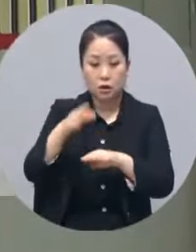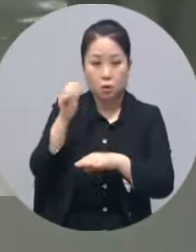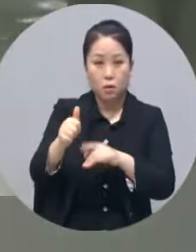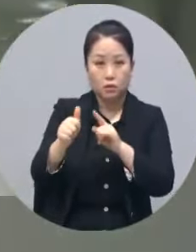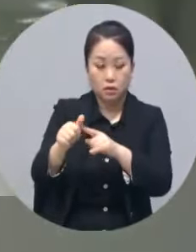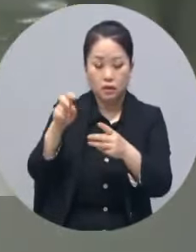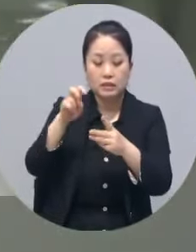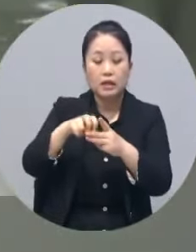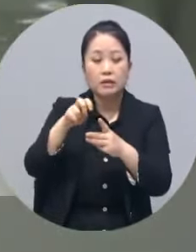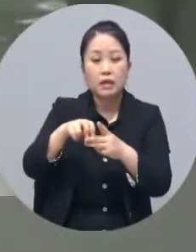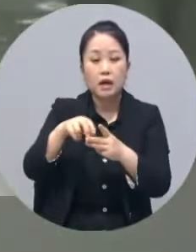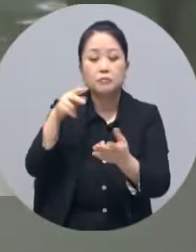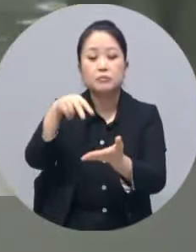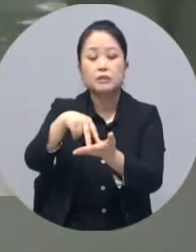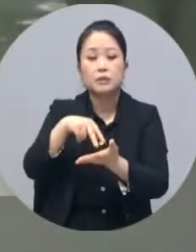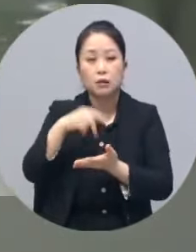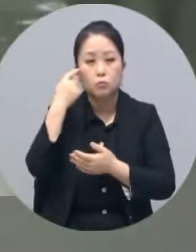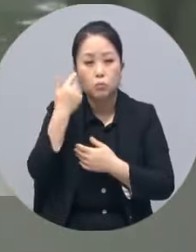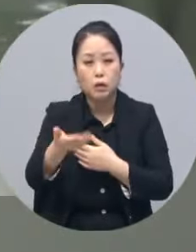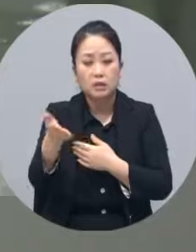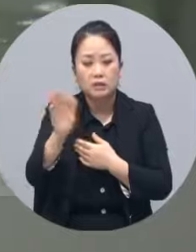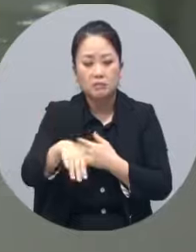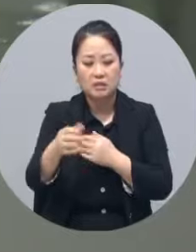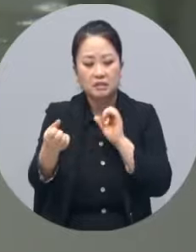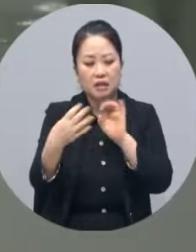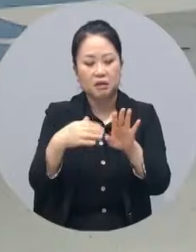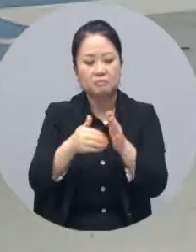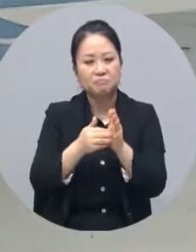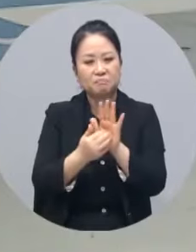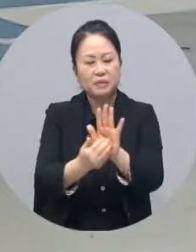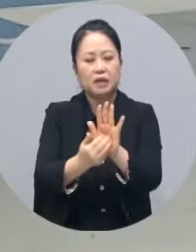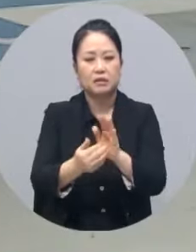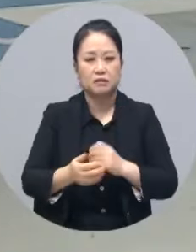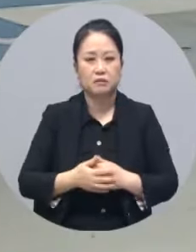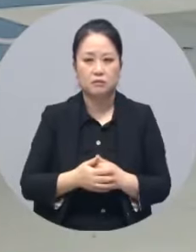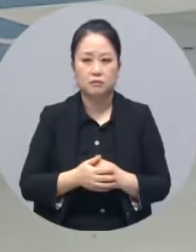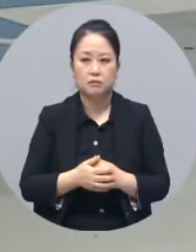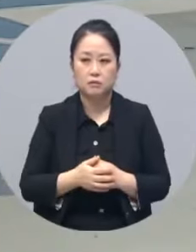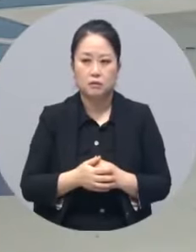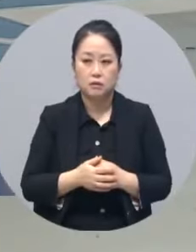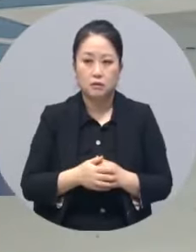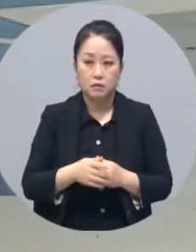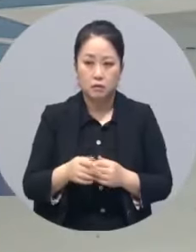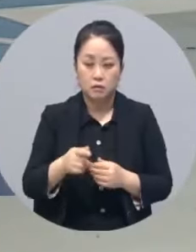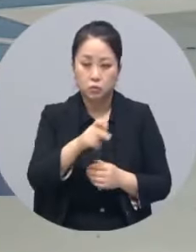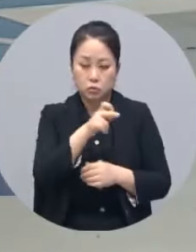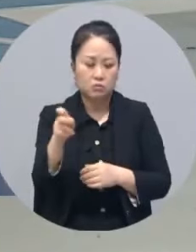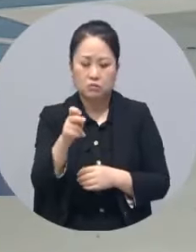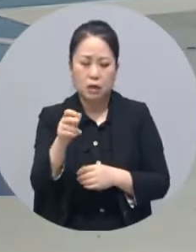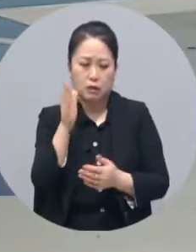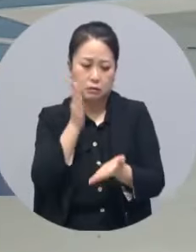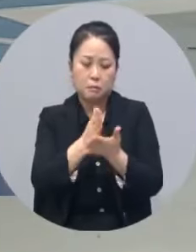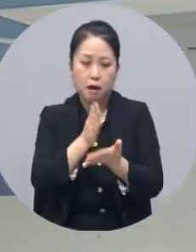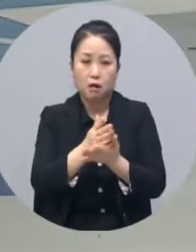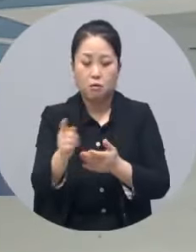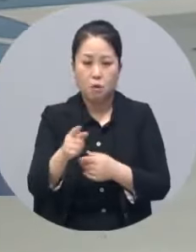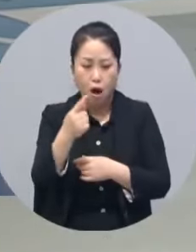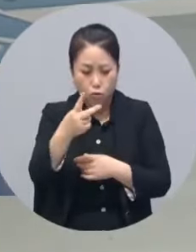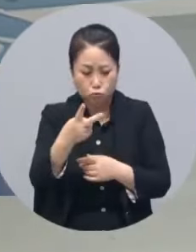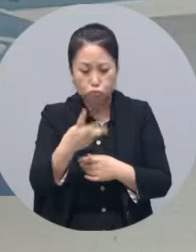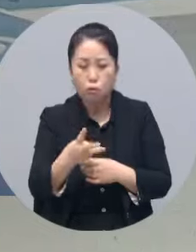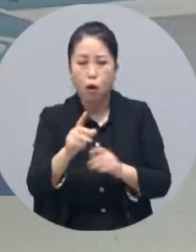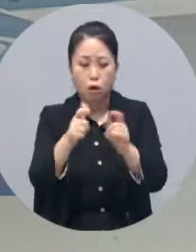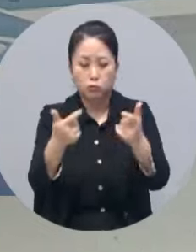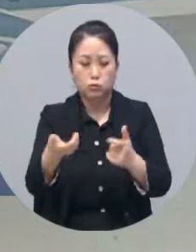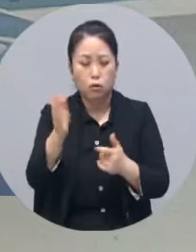센터 측의 입장을 물었지만 답변을 거부했습니다. 거치지 않으셨으면 저 한두 건이 아니던데 선생님 모르셨을